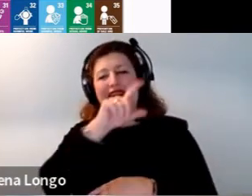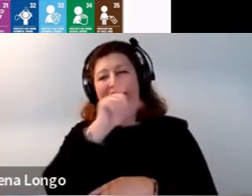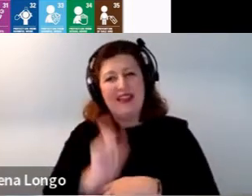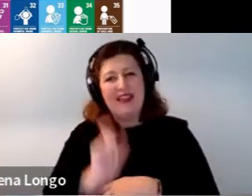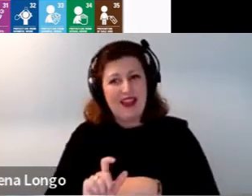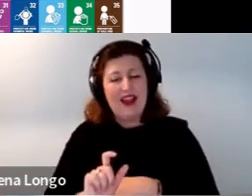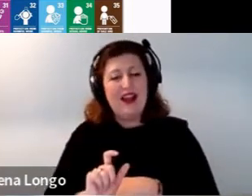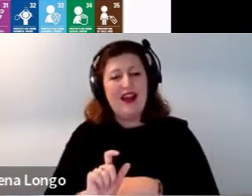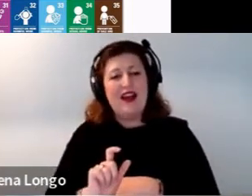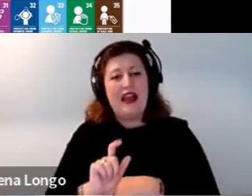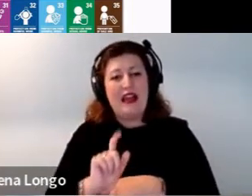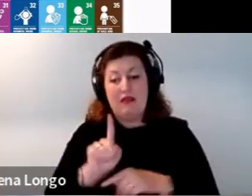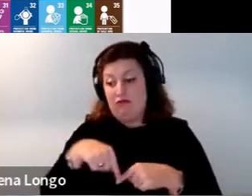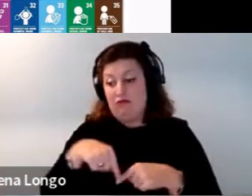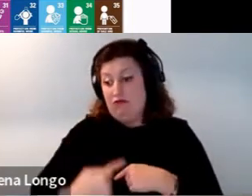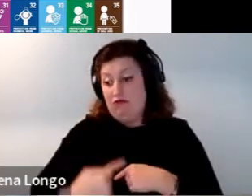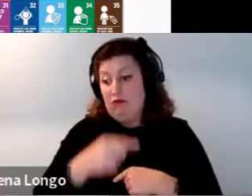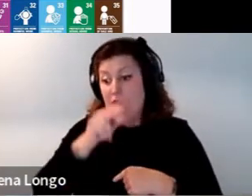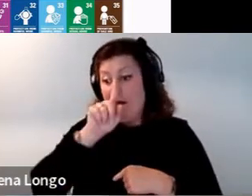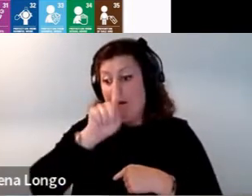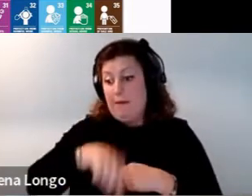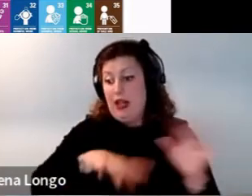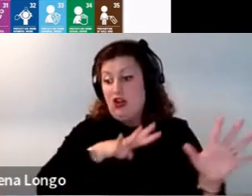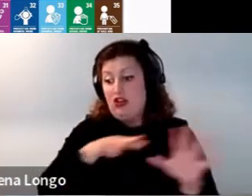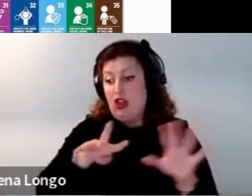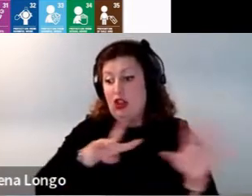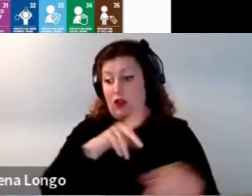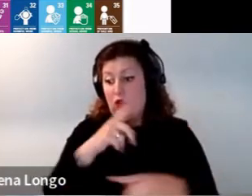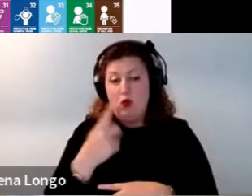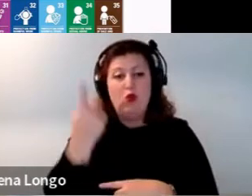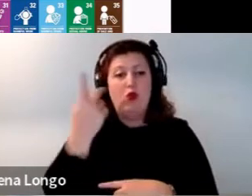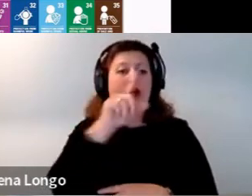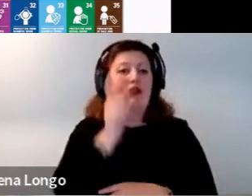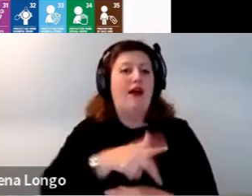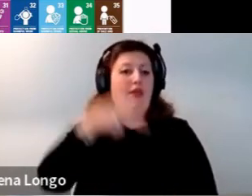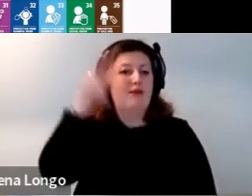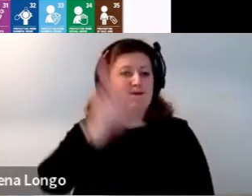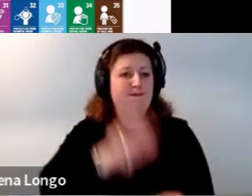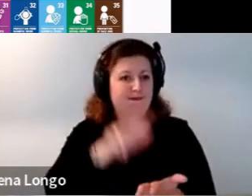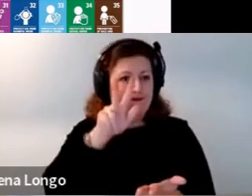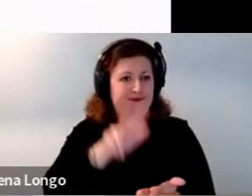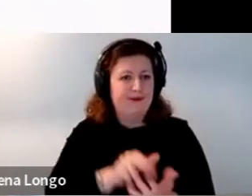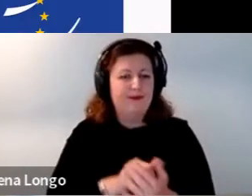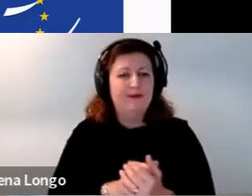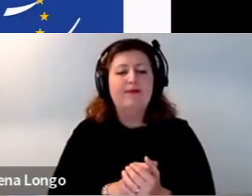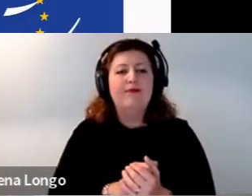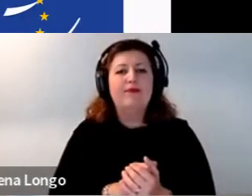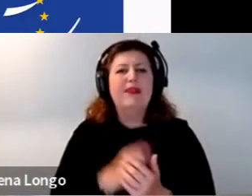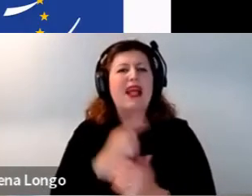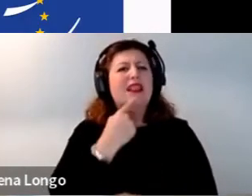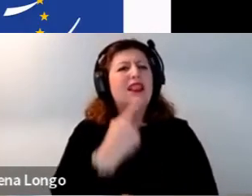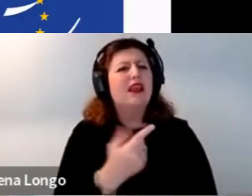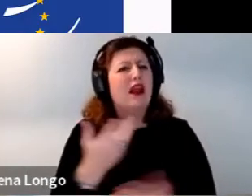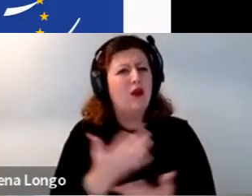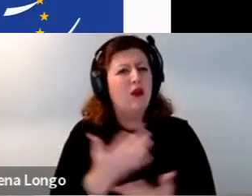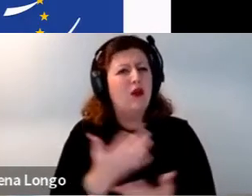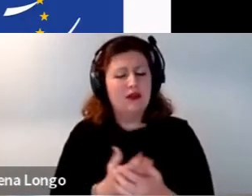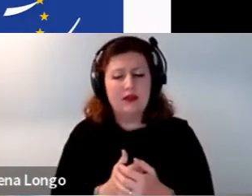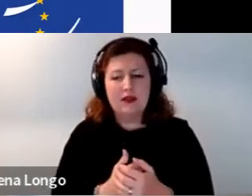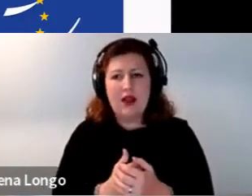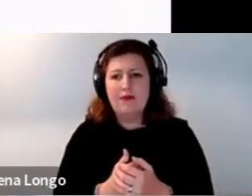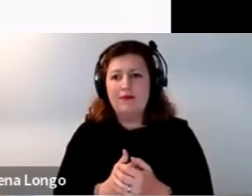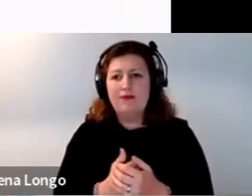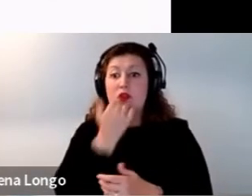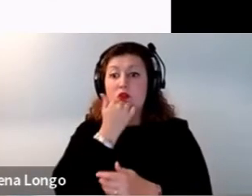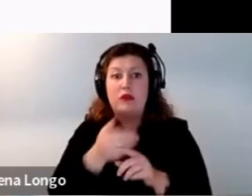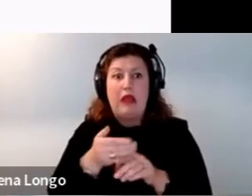ratifica 2 anni dopo, nel 1991. E la dichiarazione riporta,